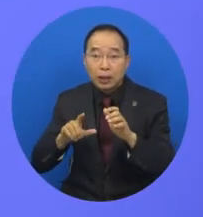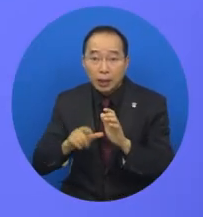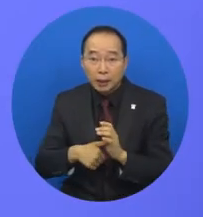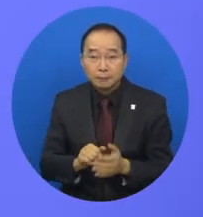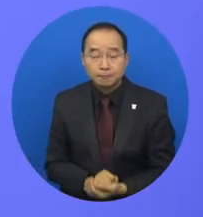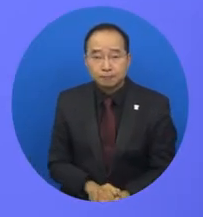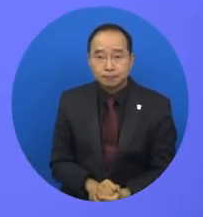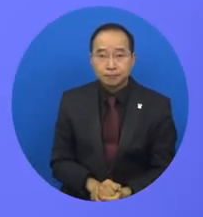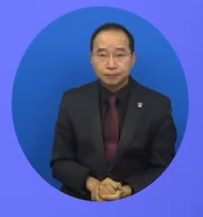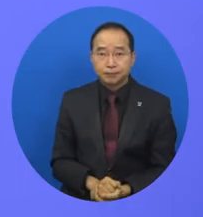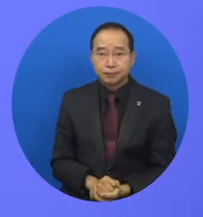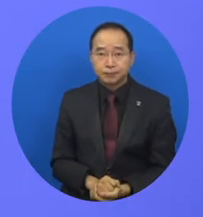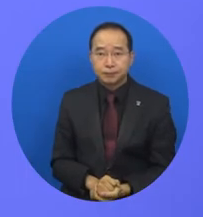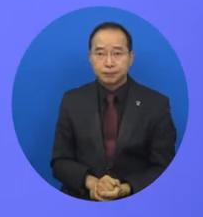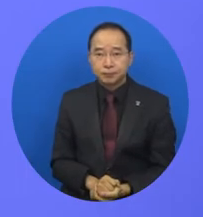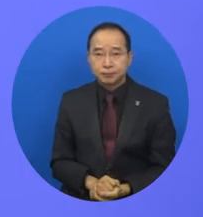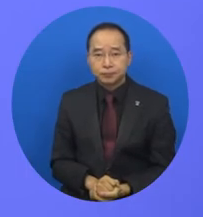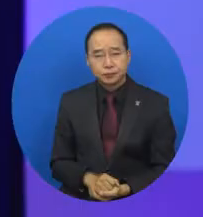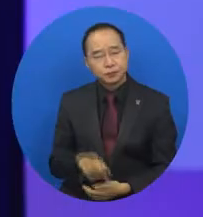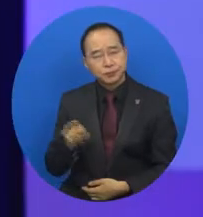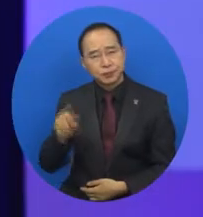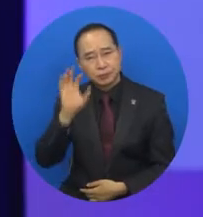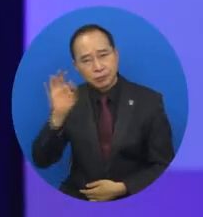효과가 나타나기 시작하는 그 시점에